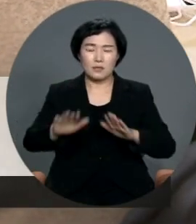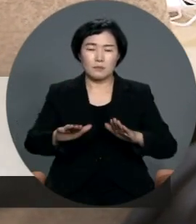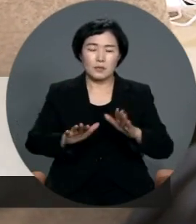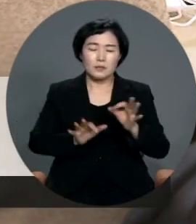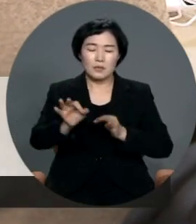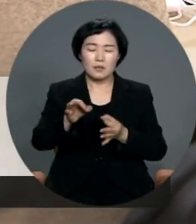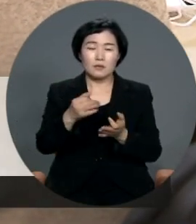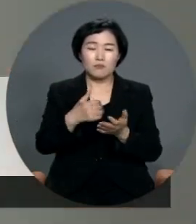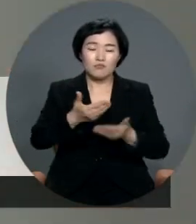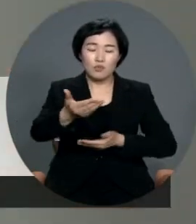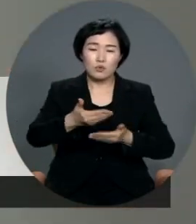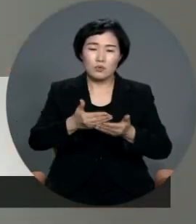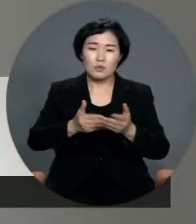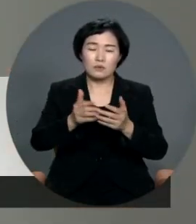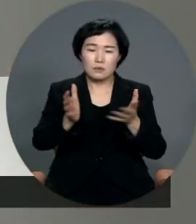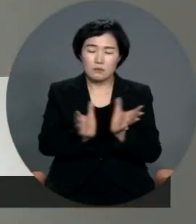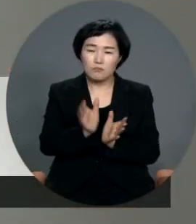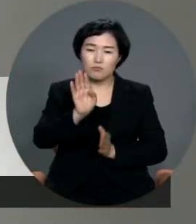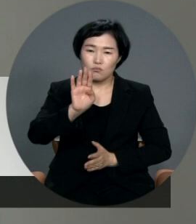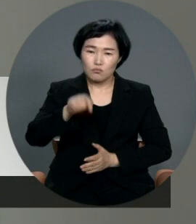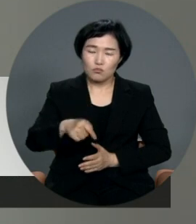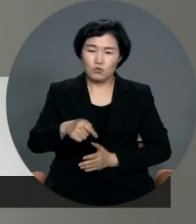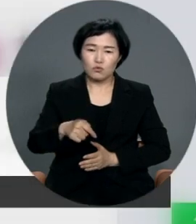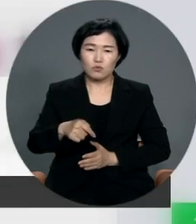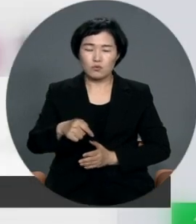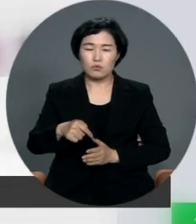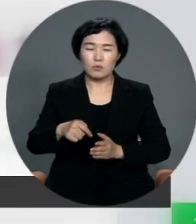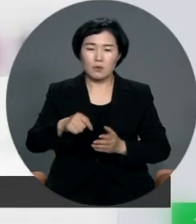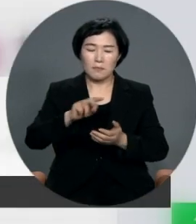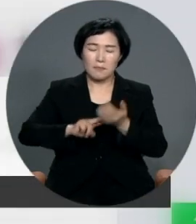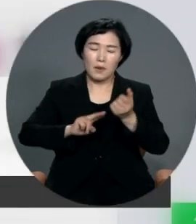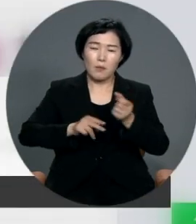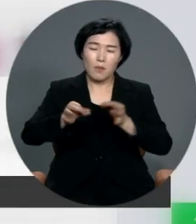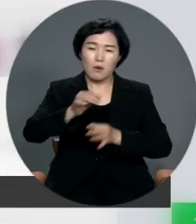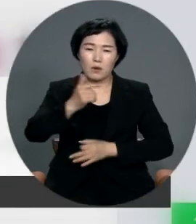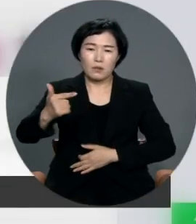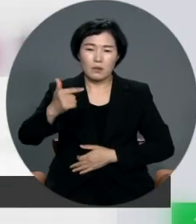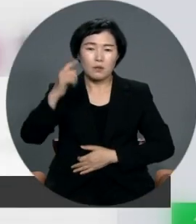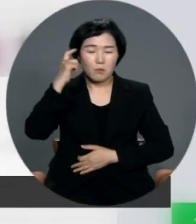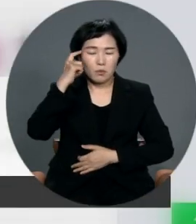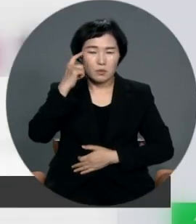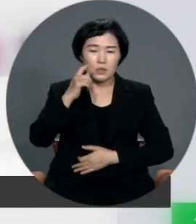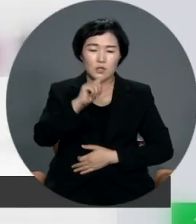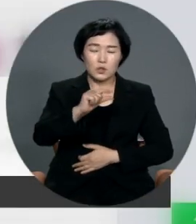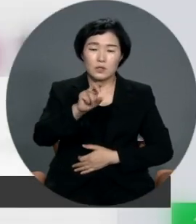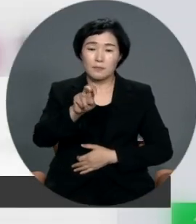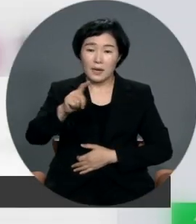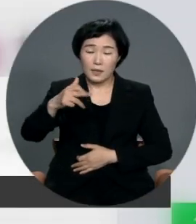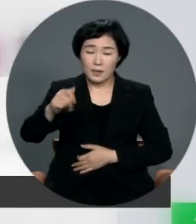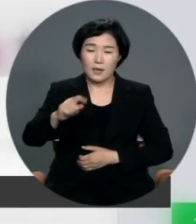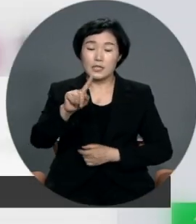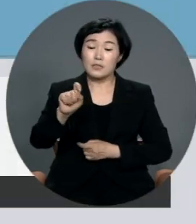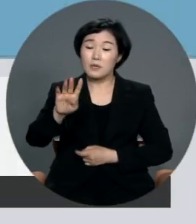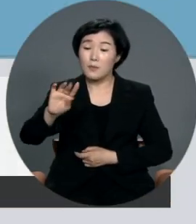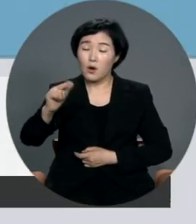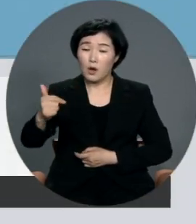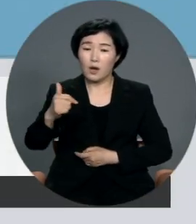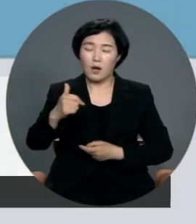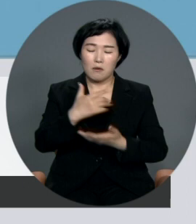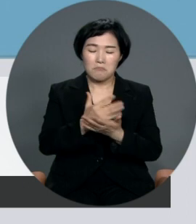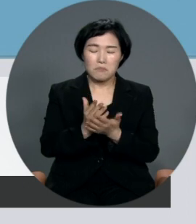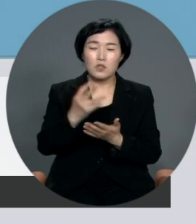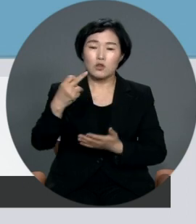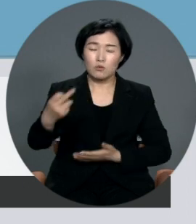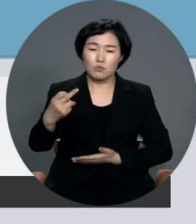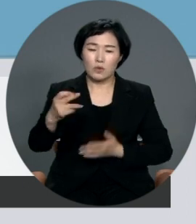산업통상자원부의 4월 주요 유통업체 매출 동향에 따르면 지마켓 글로벌과 11번가 등 12개 온라인